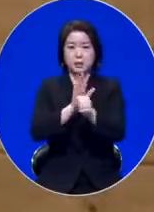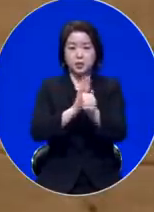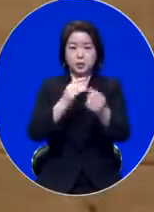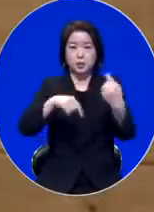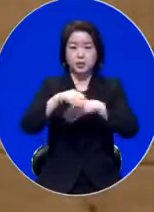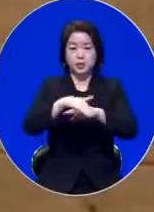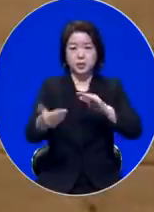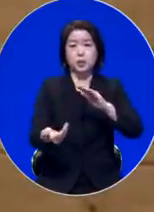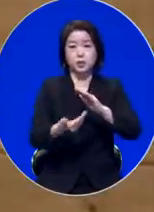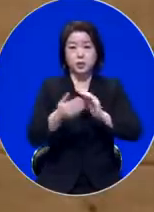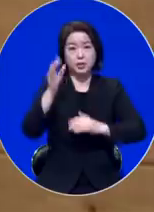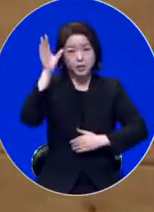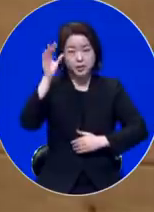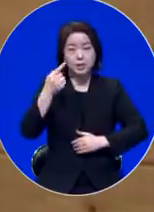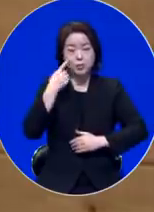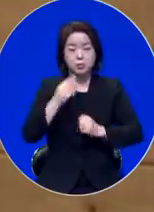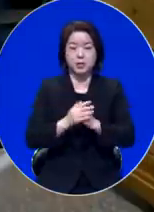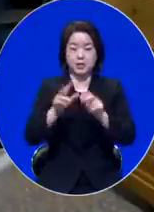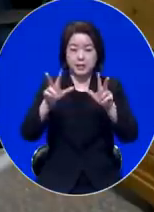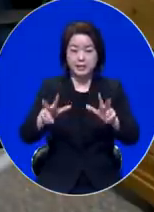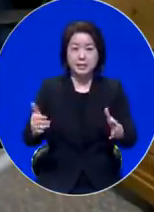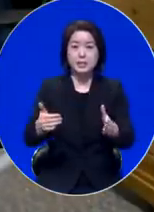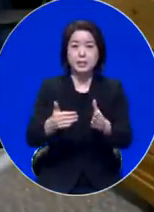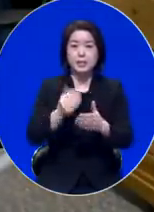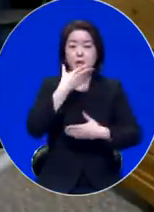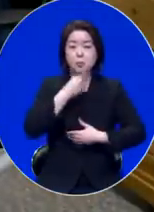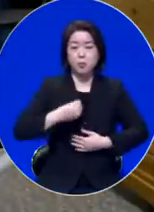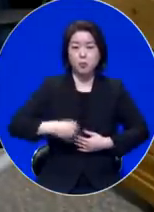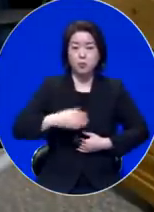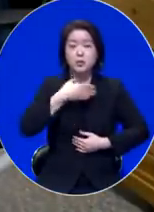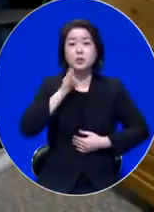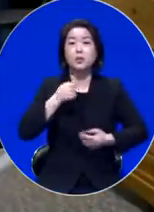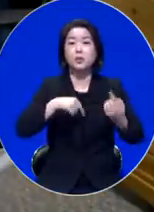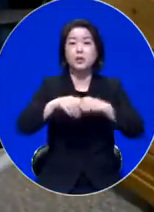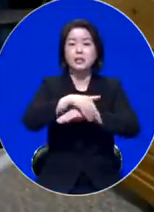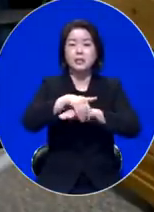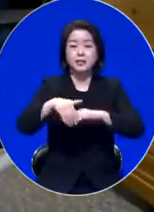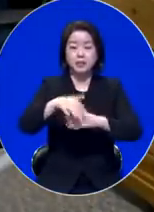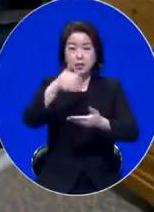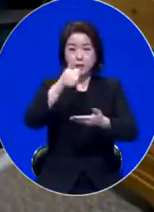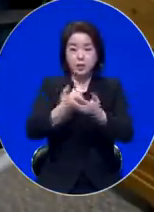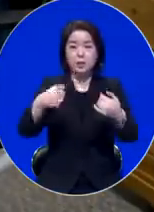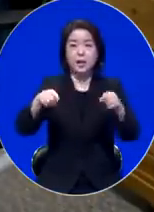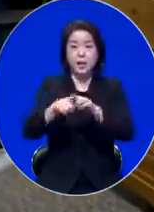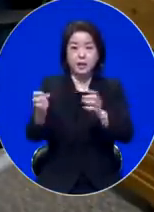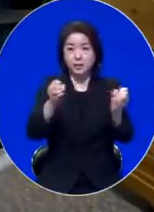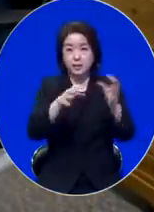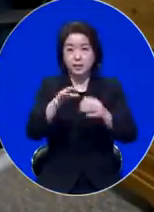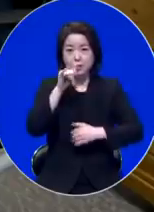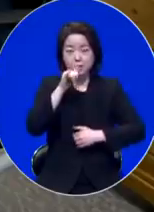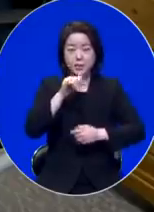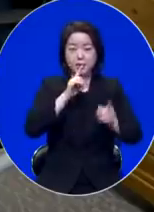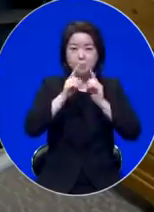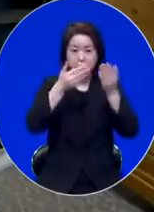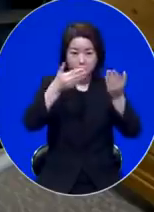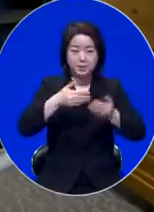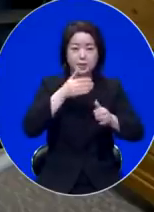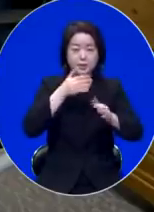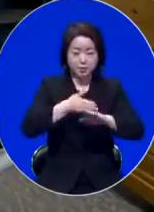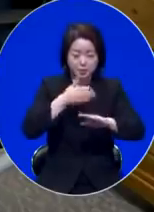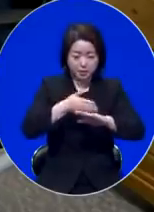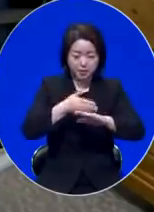이어지게 기대해 봅니다 지금까지 보건복지부 노인정 색과 이상이 과장 인가 함께 이야기 나눴습니다 오늘 말씀